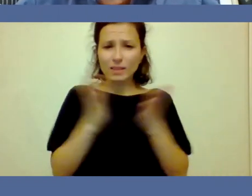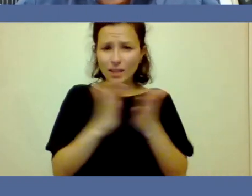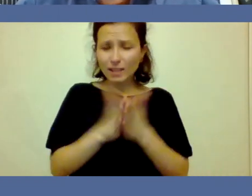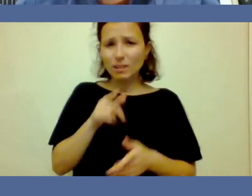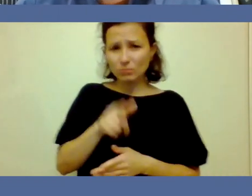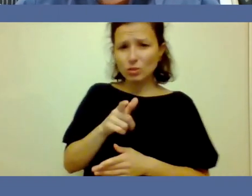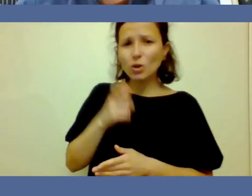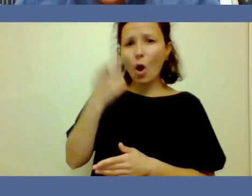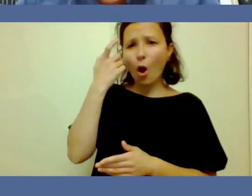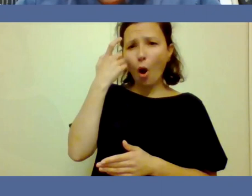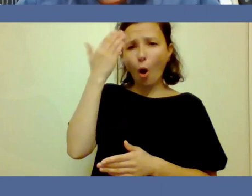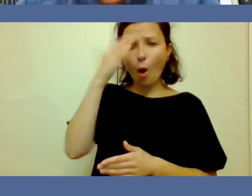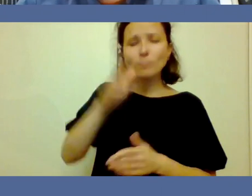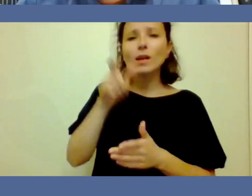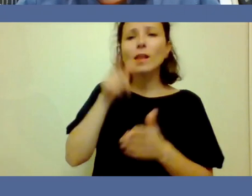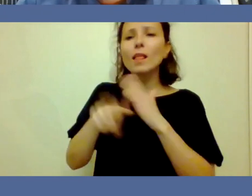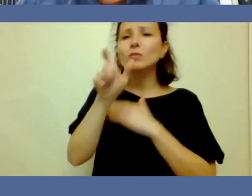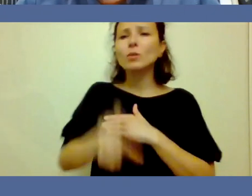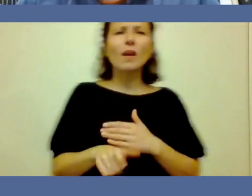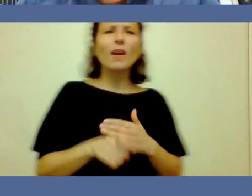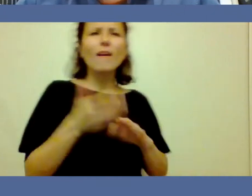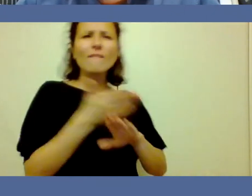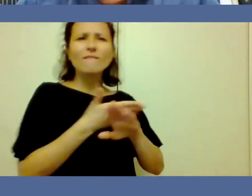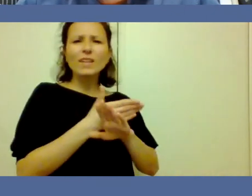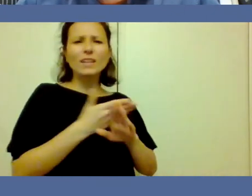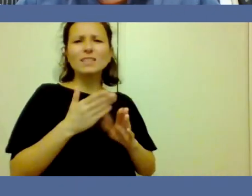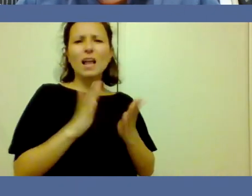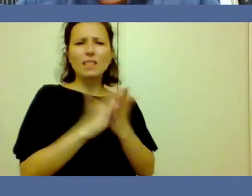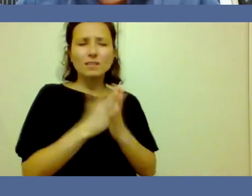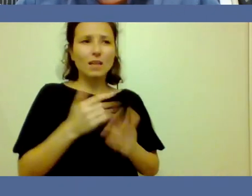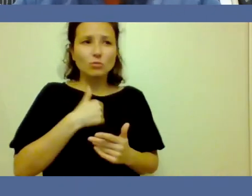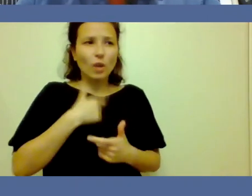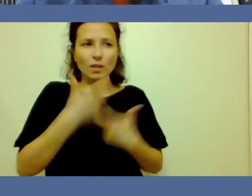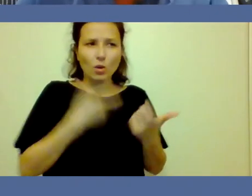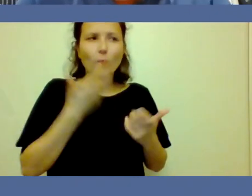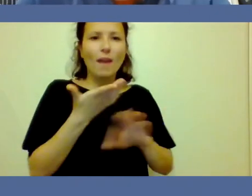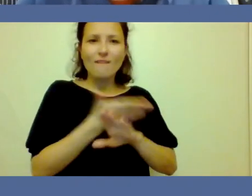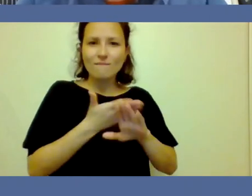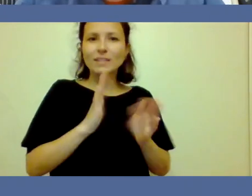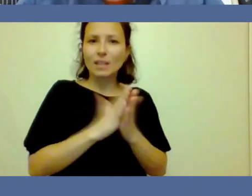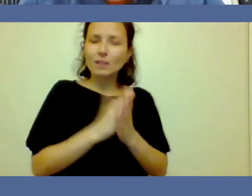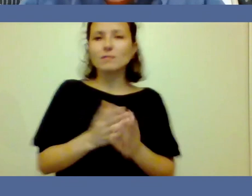Fikcja literacka? Mhm. Ale czy ja nie uprawiam fikcji literackiej? Momentami.